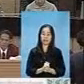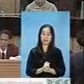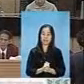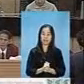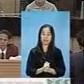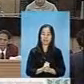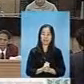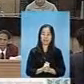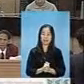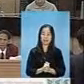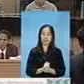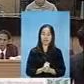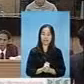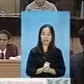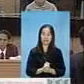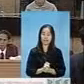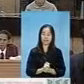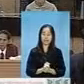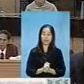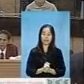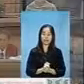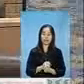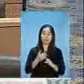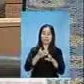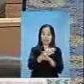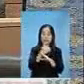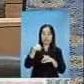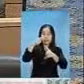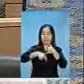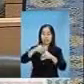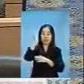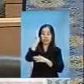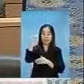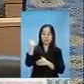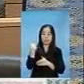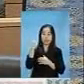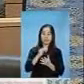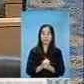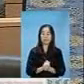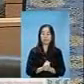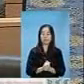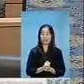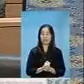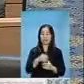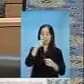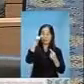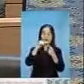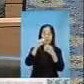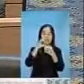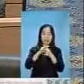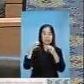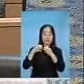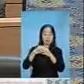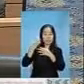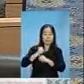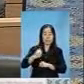ข้อที่5และข้อที่43เมื่อสักครู่ท่านผู้มีปลายได้พูดพาดพิงถึงพรรคประชาธิปัต